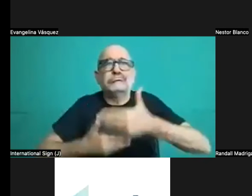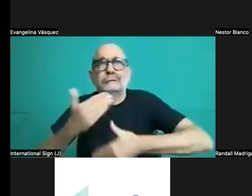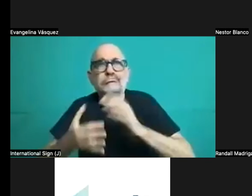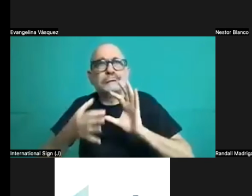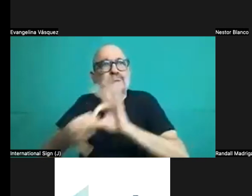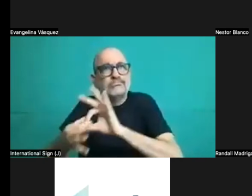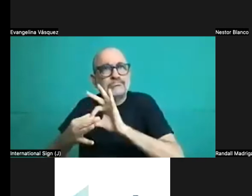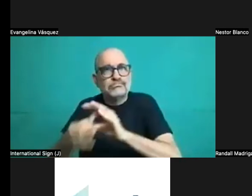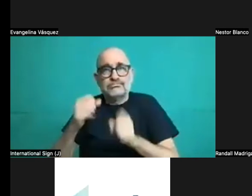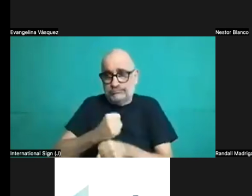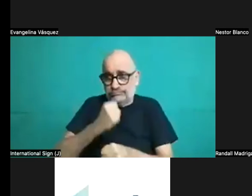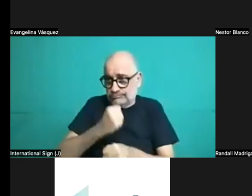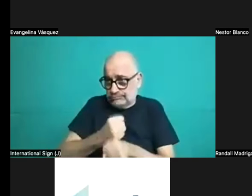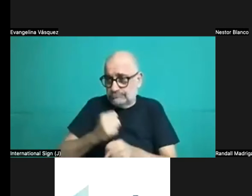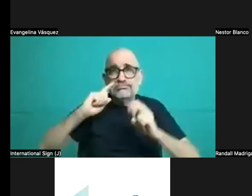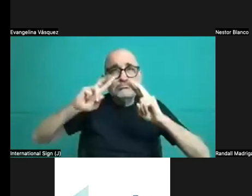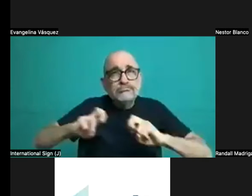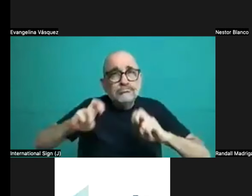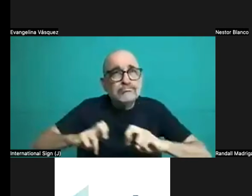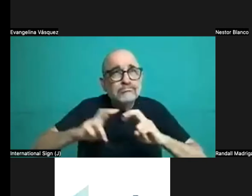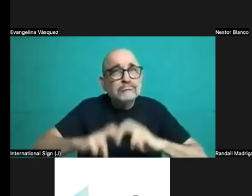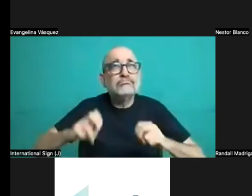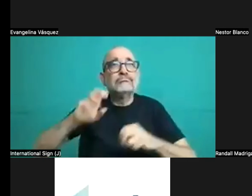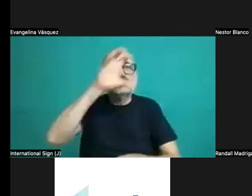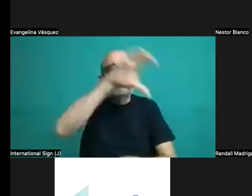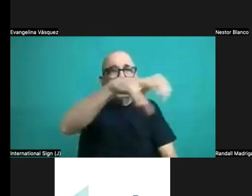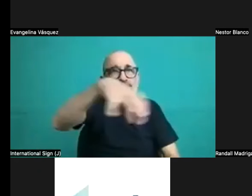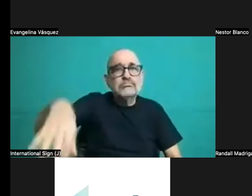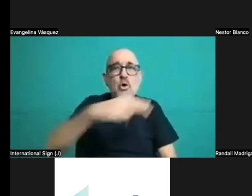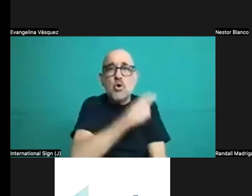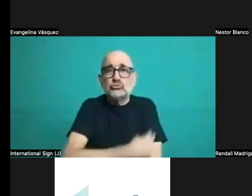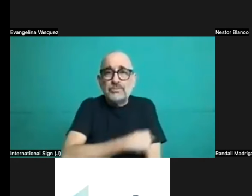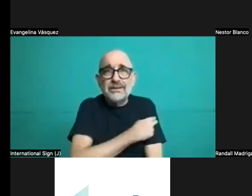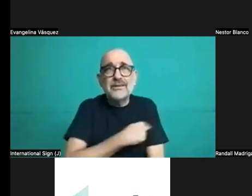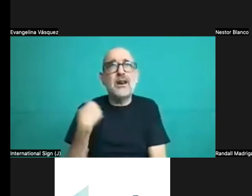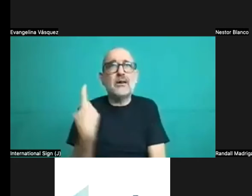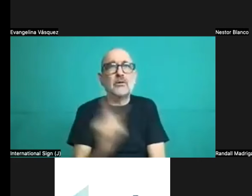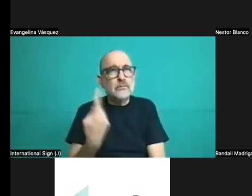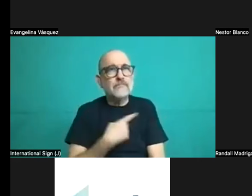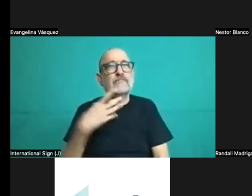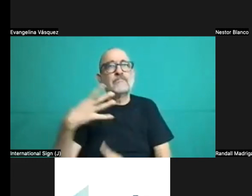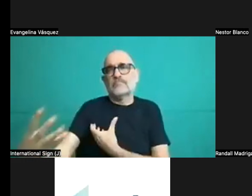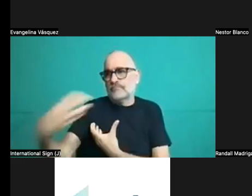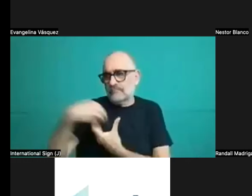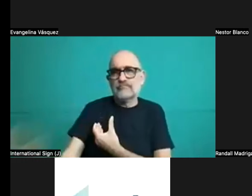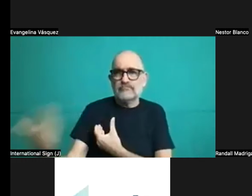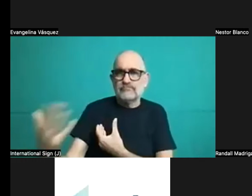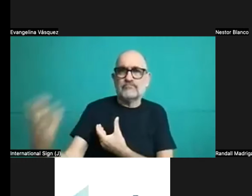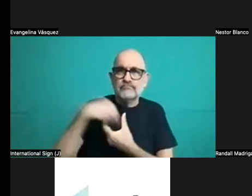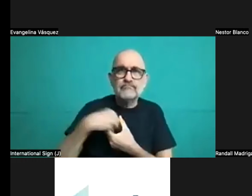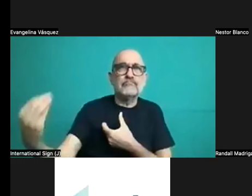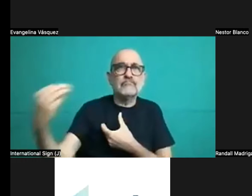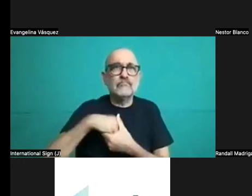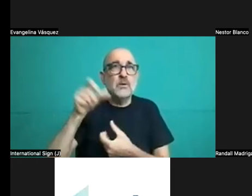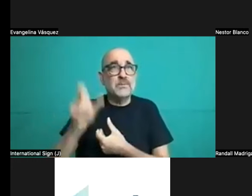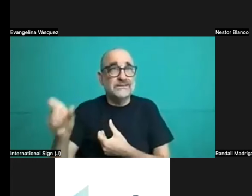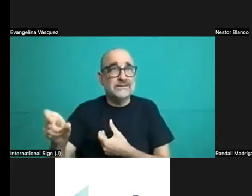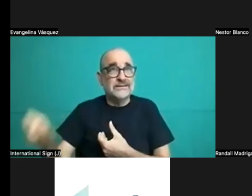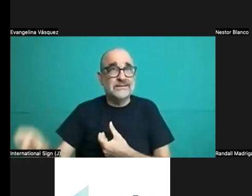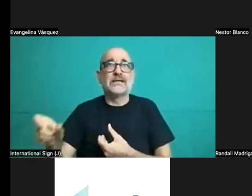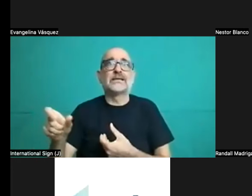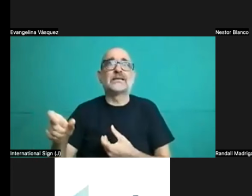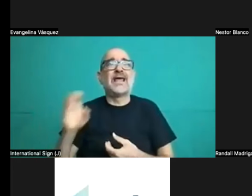les comités d'éthique, par exemple, qui évaluent ces projets pour qu'ils nous disent,